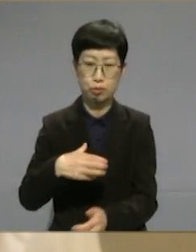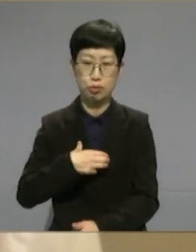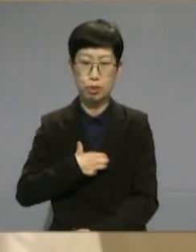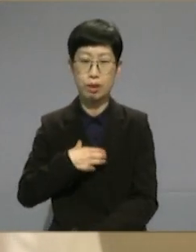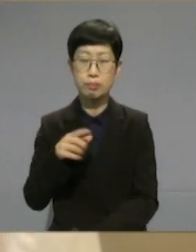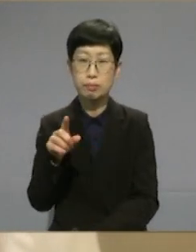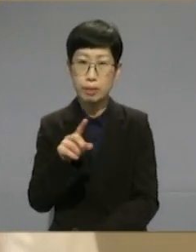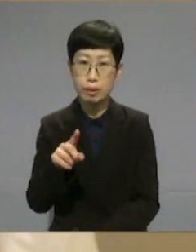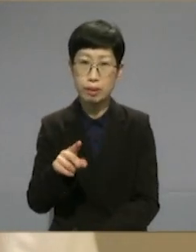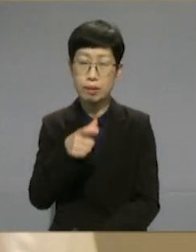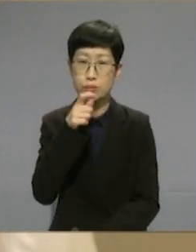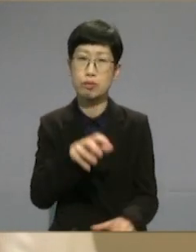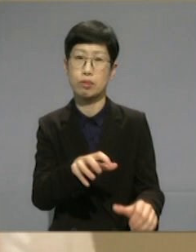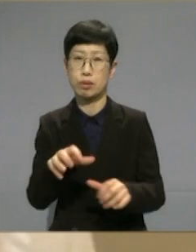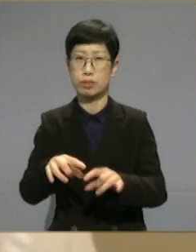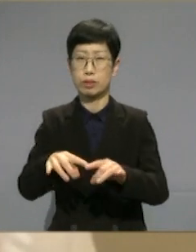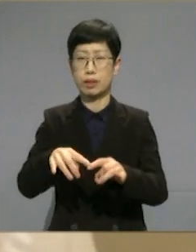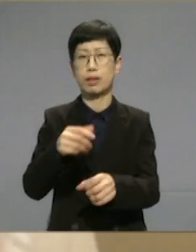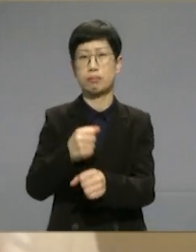차단합니다